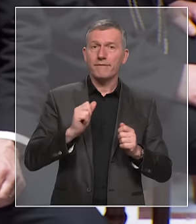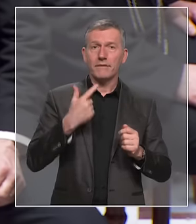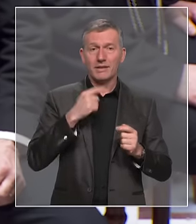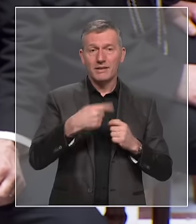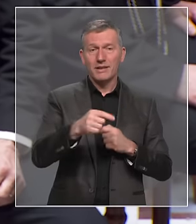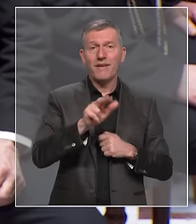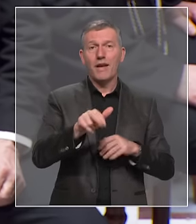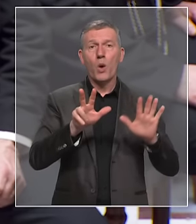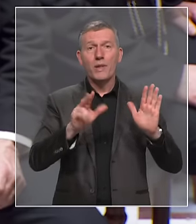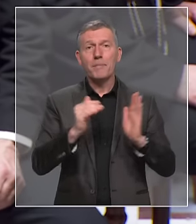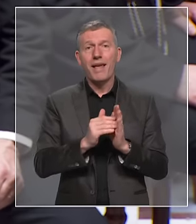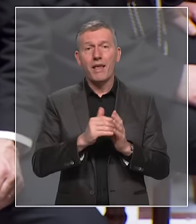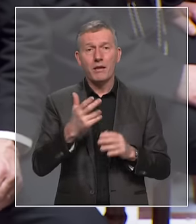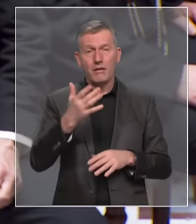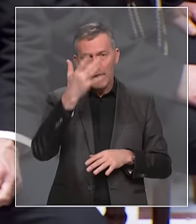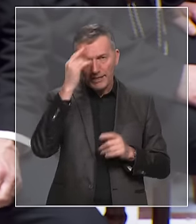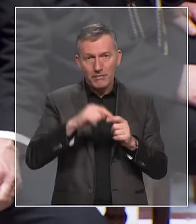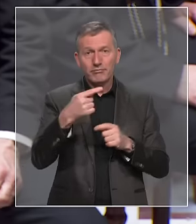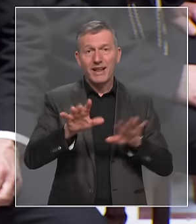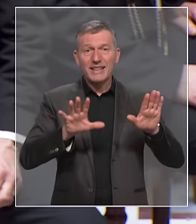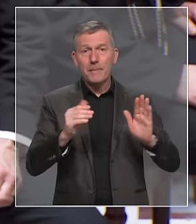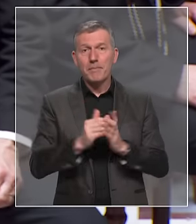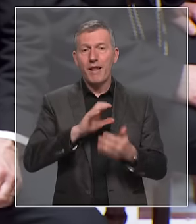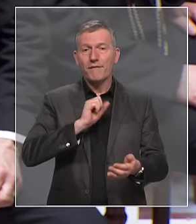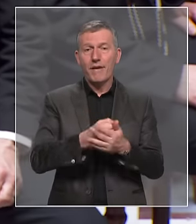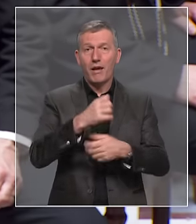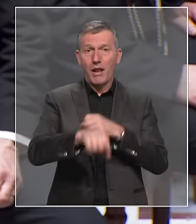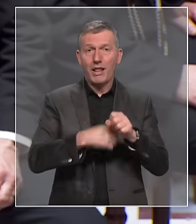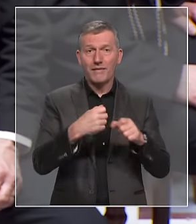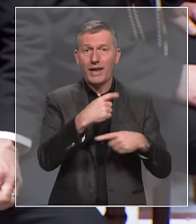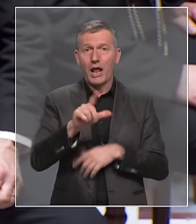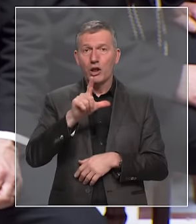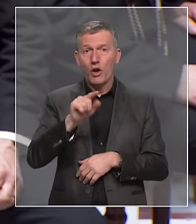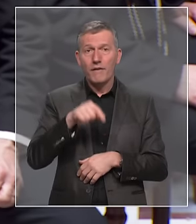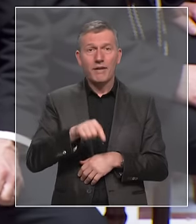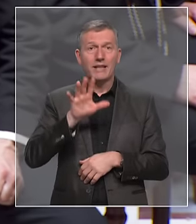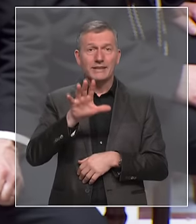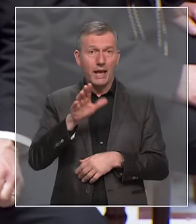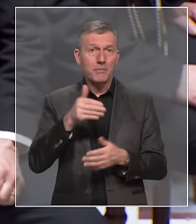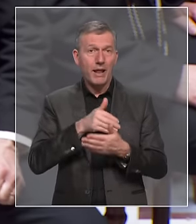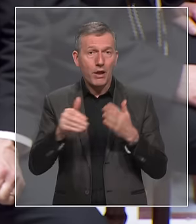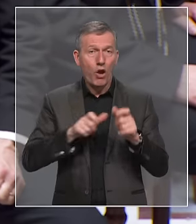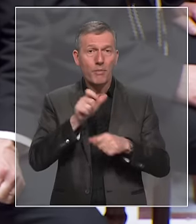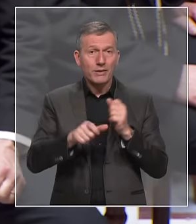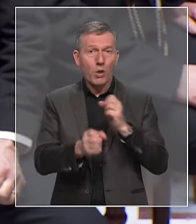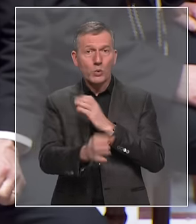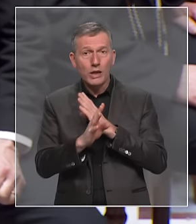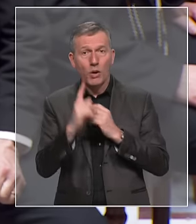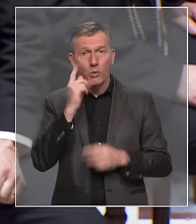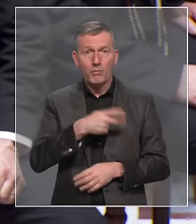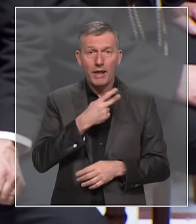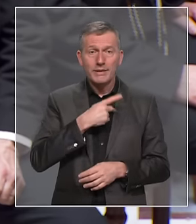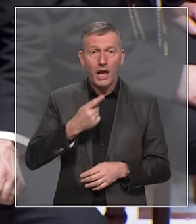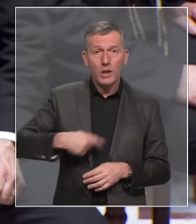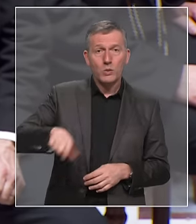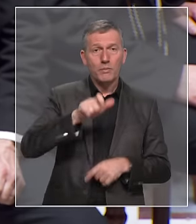serait à 8 000 cet été, à 10 000 à la fin de l'année. C'est 2 500 000 consultations de plus pour les médecins, pour les Français